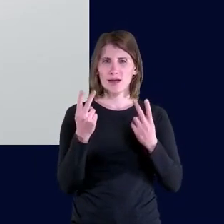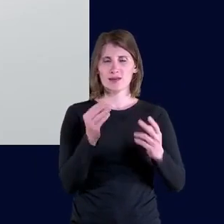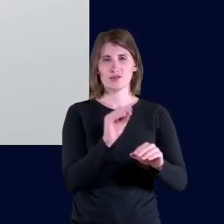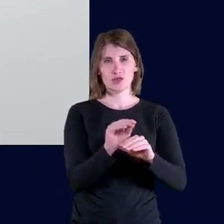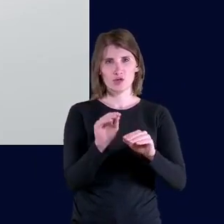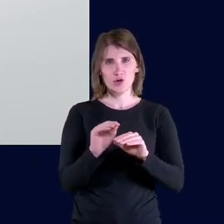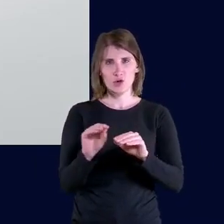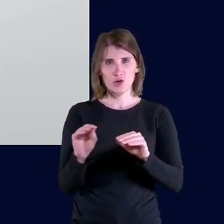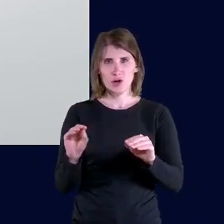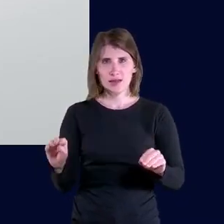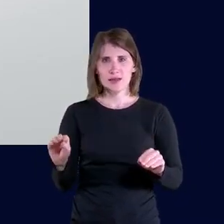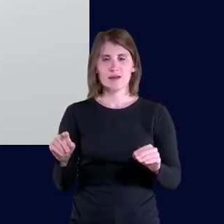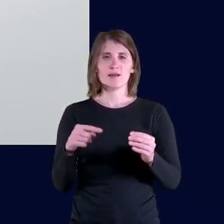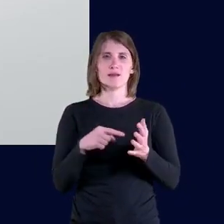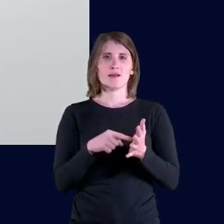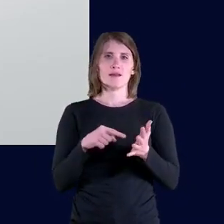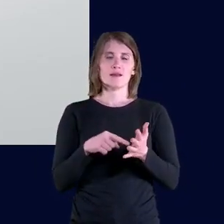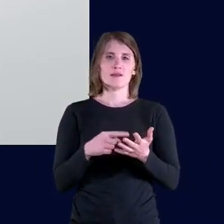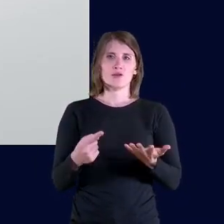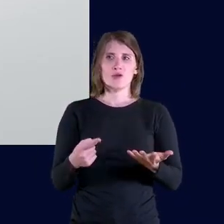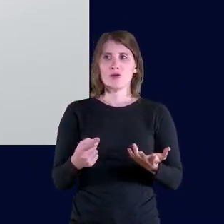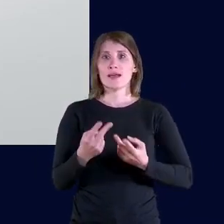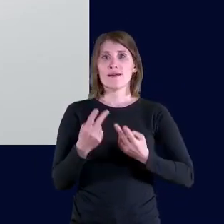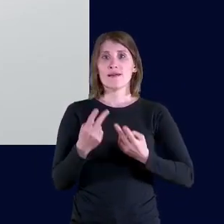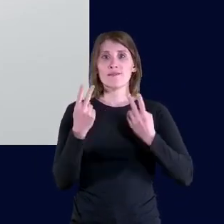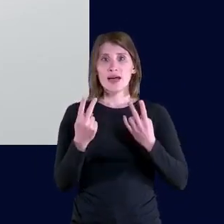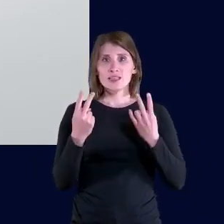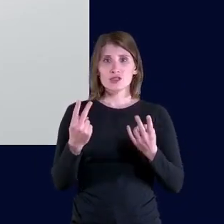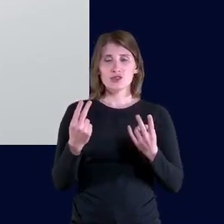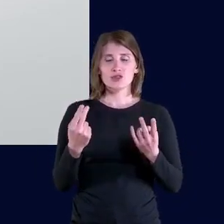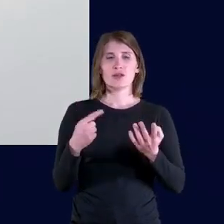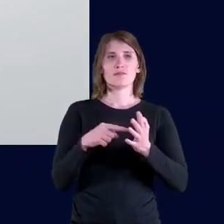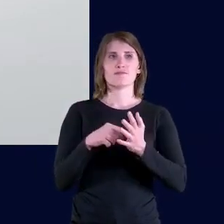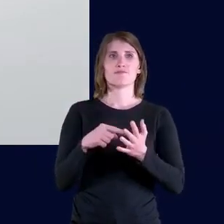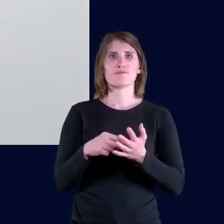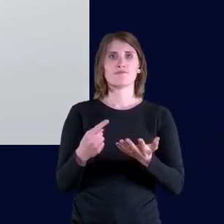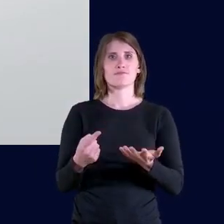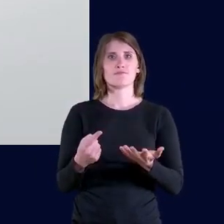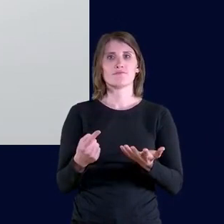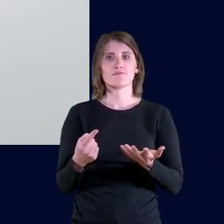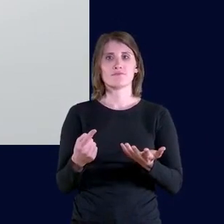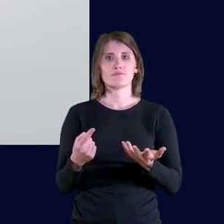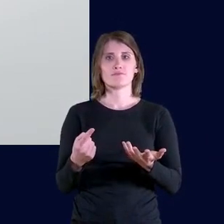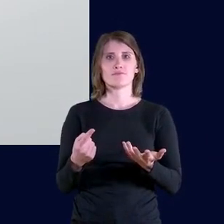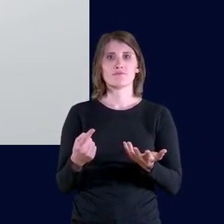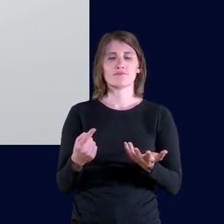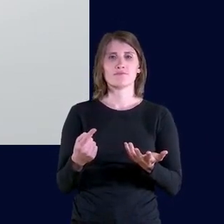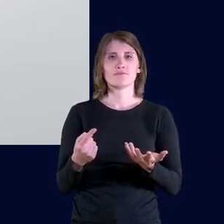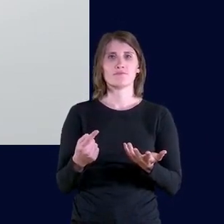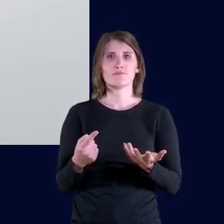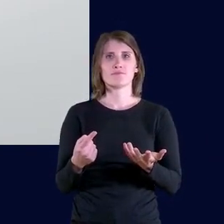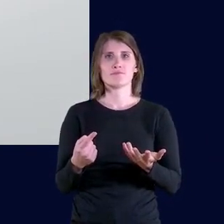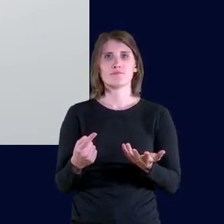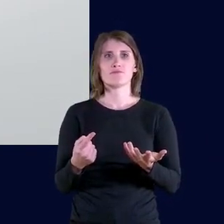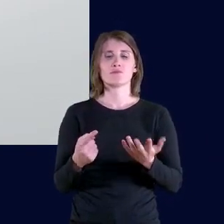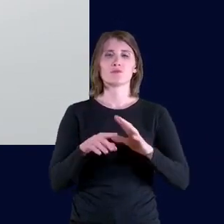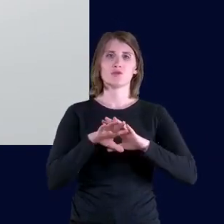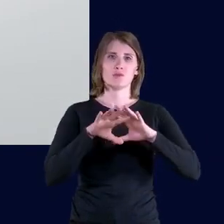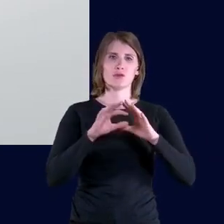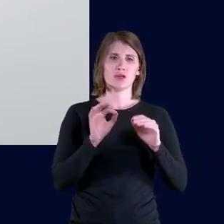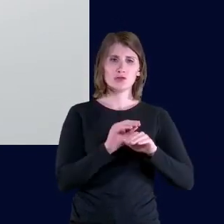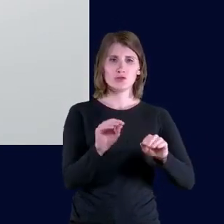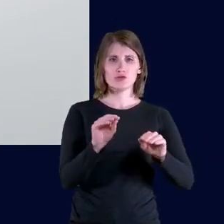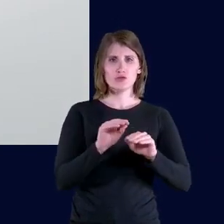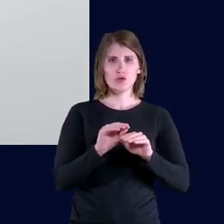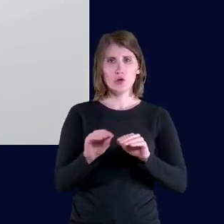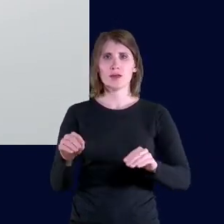szkolenia i to jak ważne jest to żeby tutaj były prowadzone